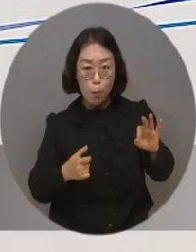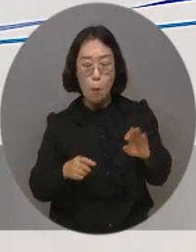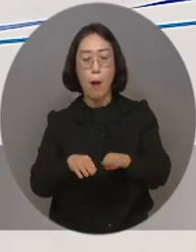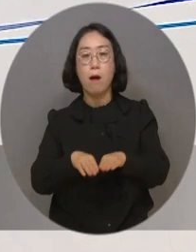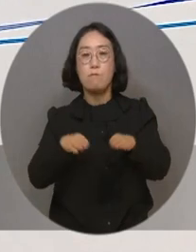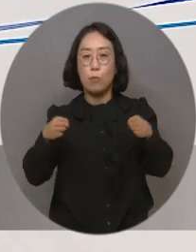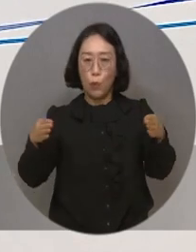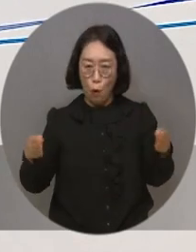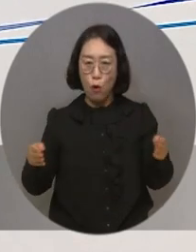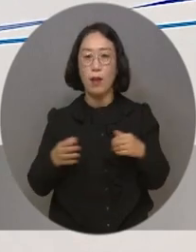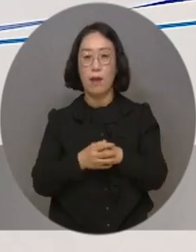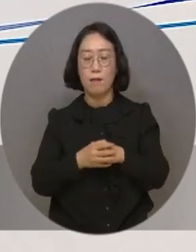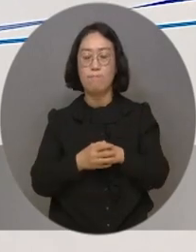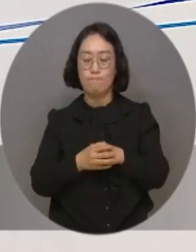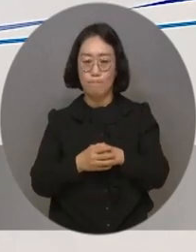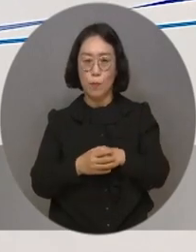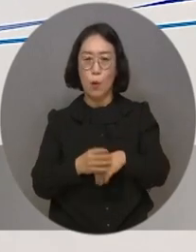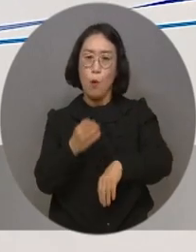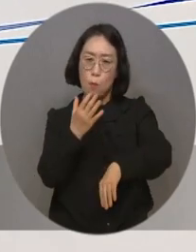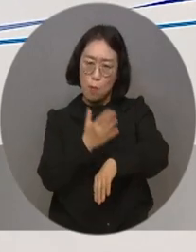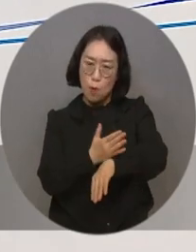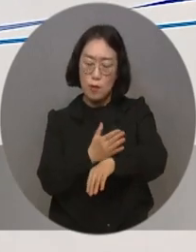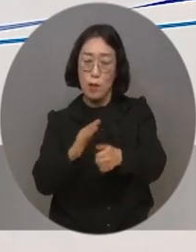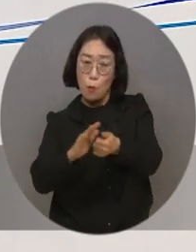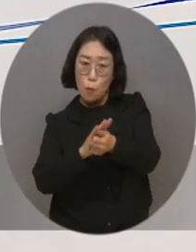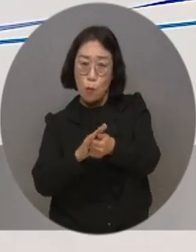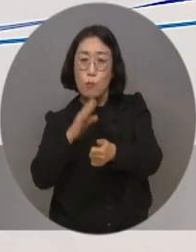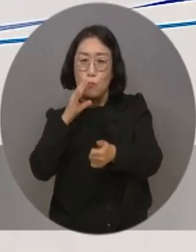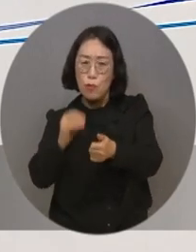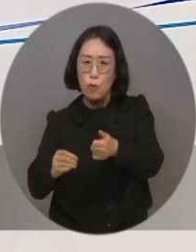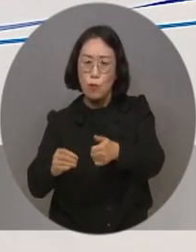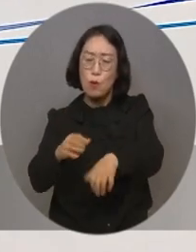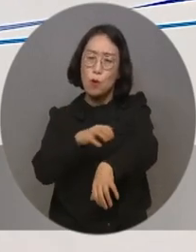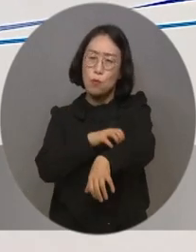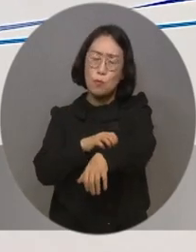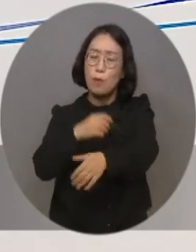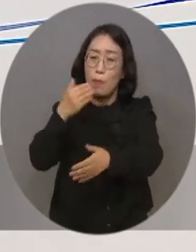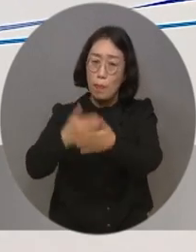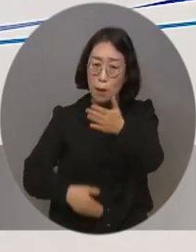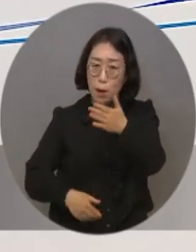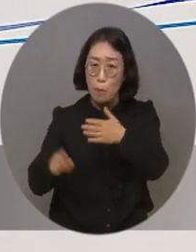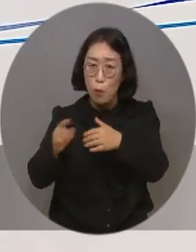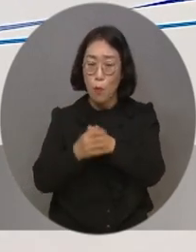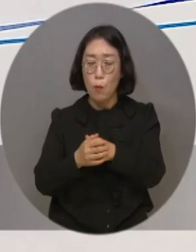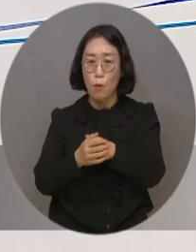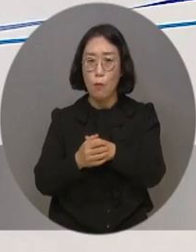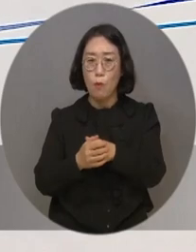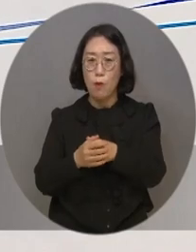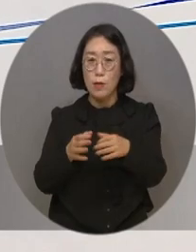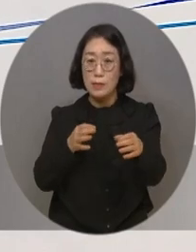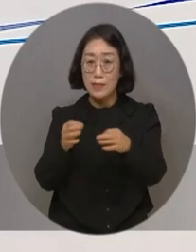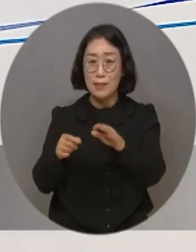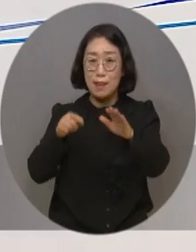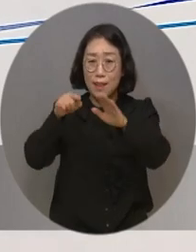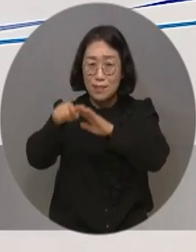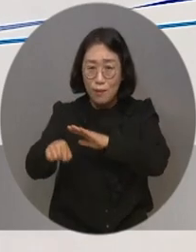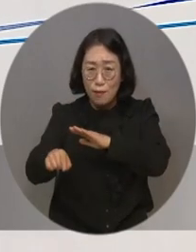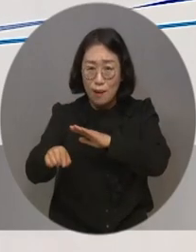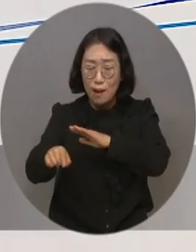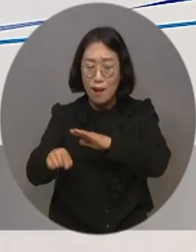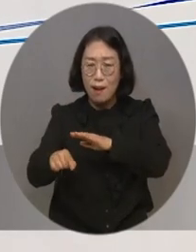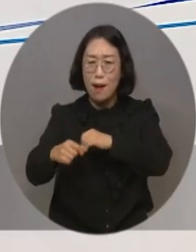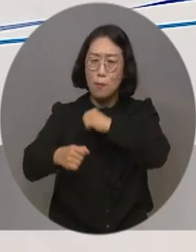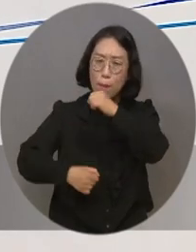좋겠다. 편의소도 많이 확충되고 있지만 아직도 불편한 부분이 바로 식당의 그 장애인분들이 편리하게 그